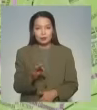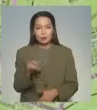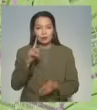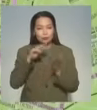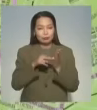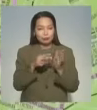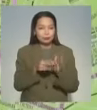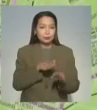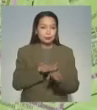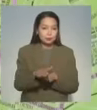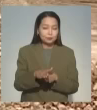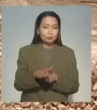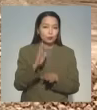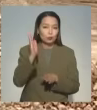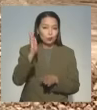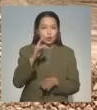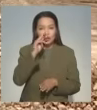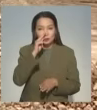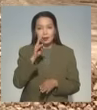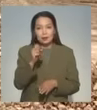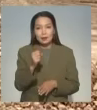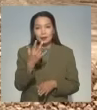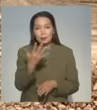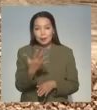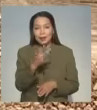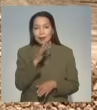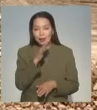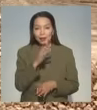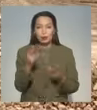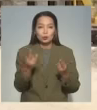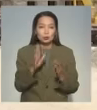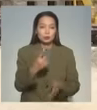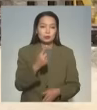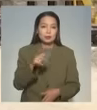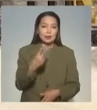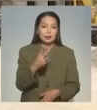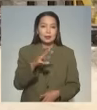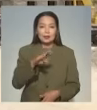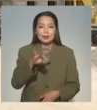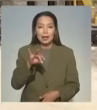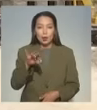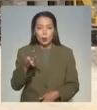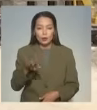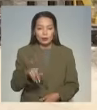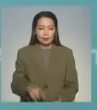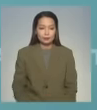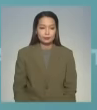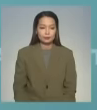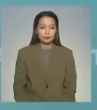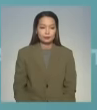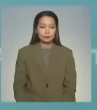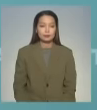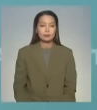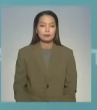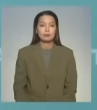3,2%. Чтобы реализовать дорожную карту, в Шымкенте не на 5 лет понадобится более 1 триллиона тенге. На